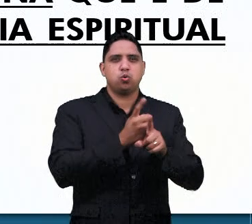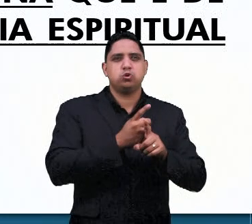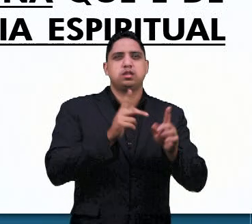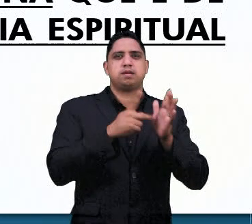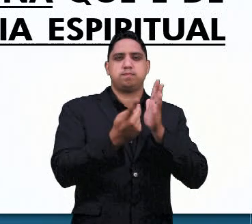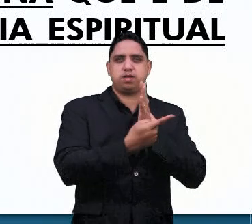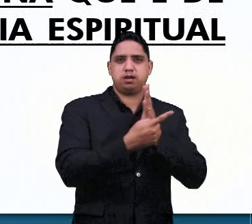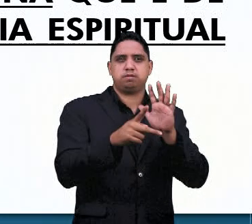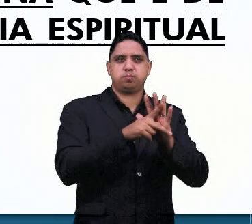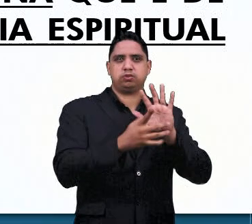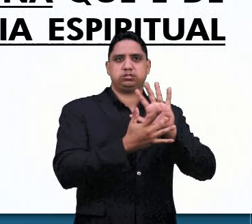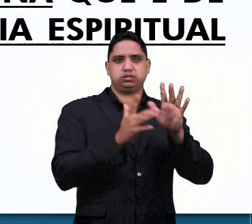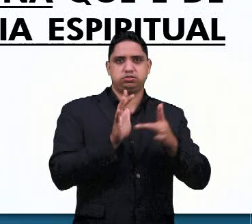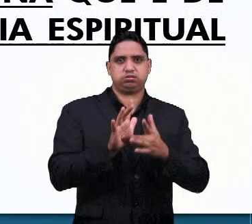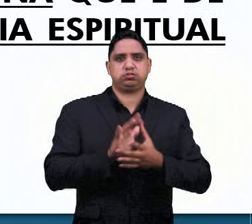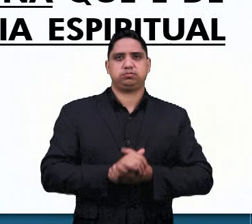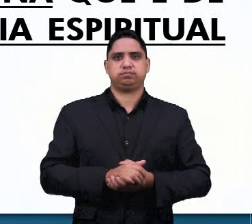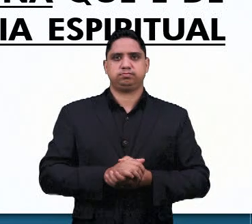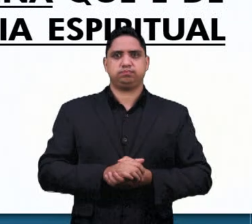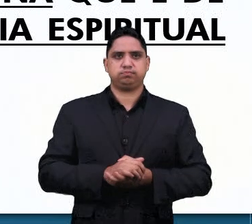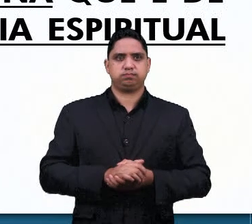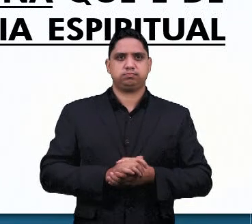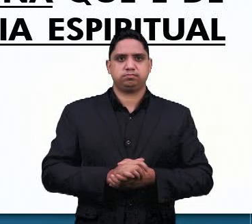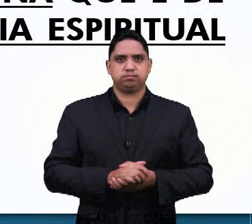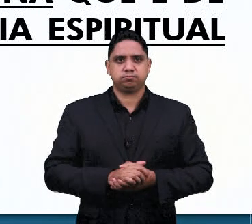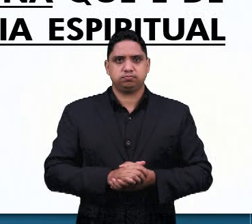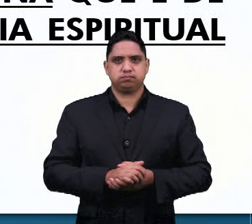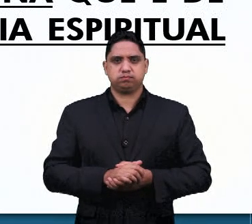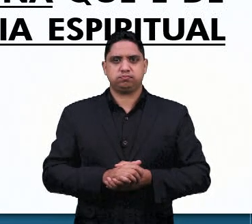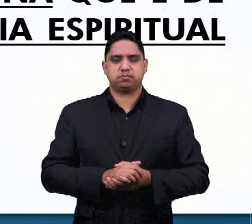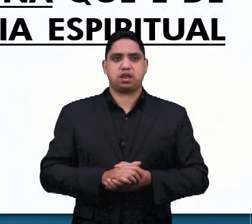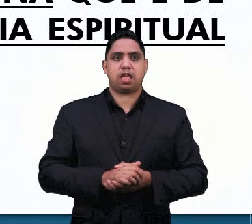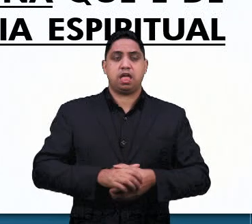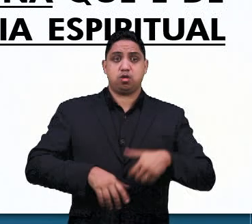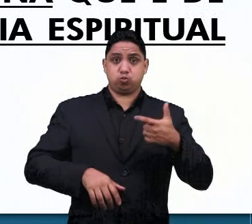rencontres et les paraboles du Seigneur Jésus. Les pasteurs ouvriers